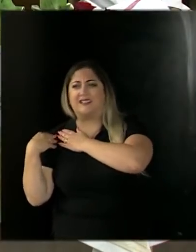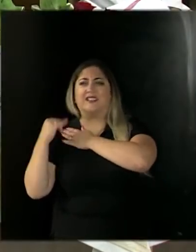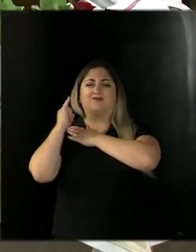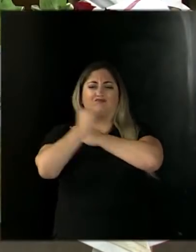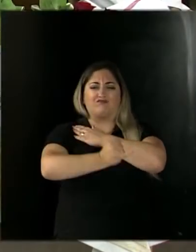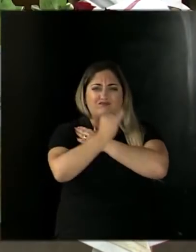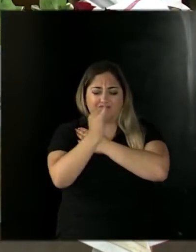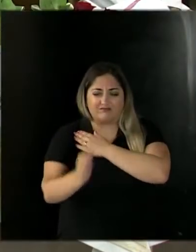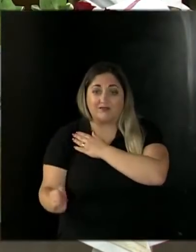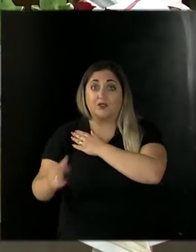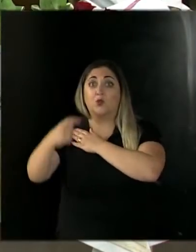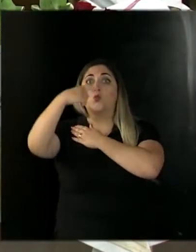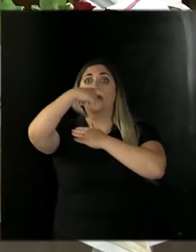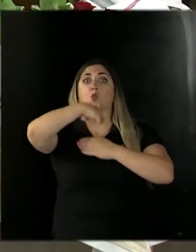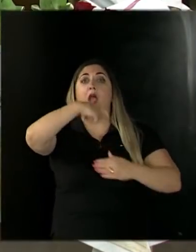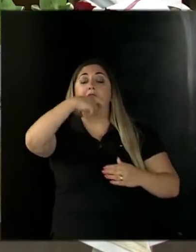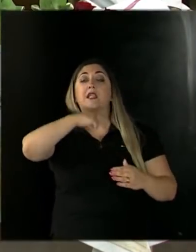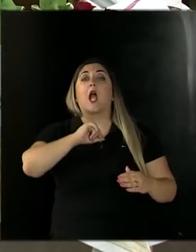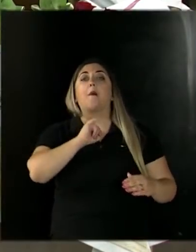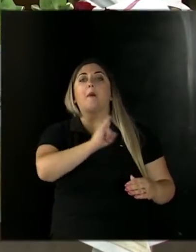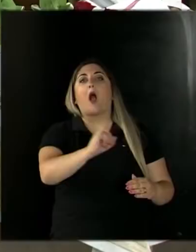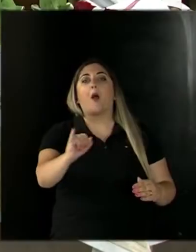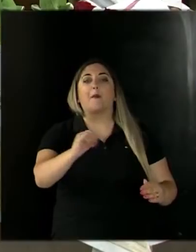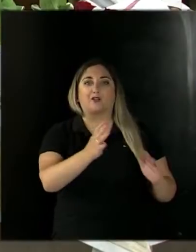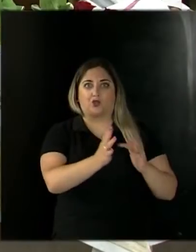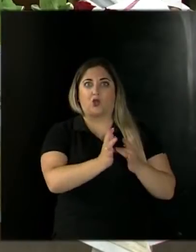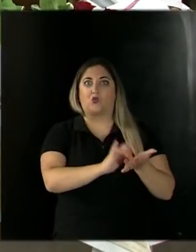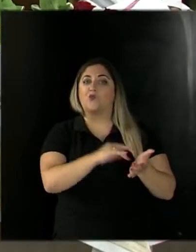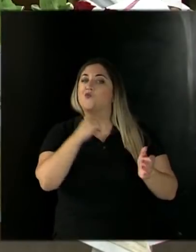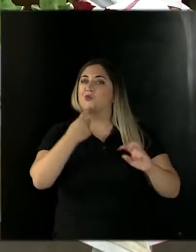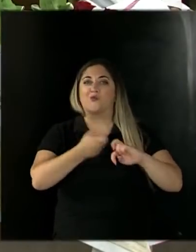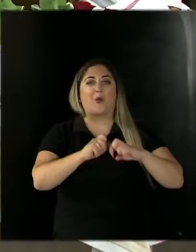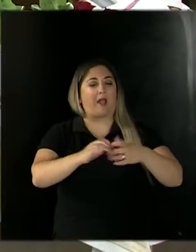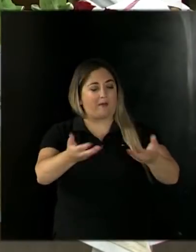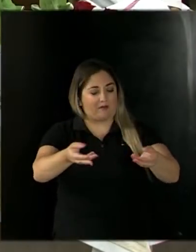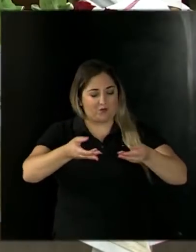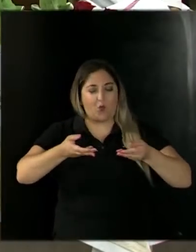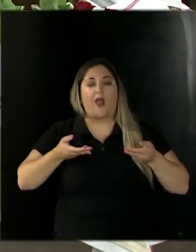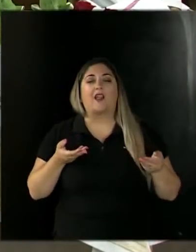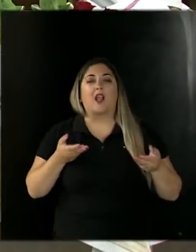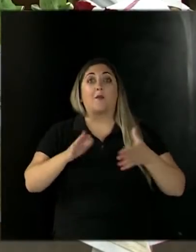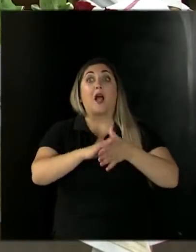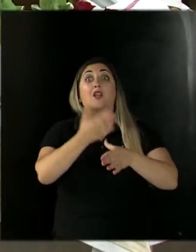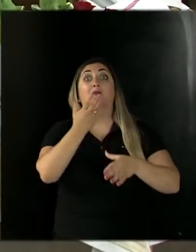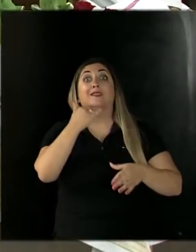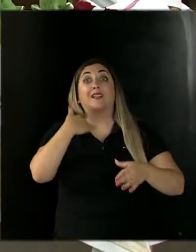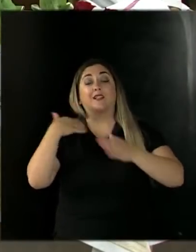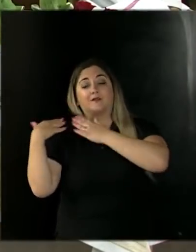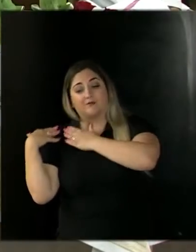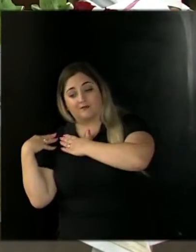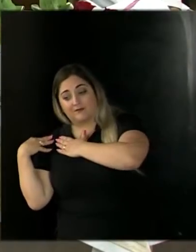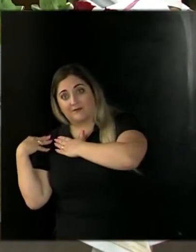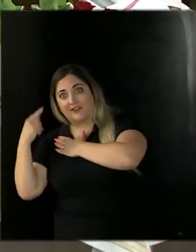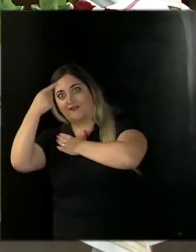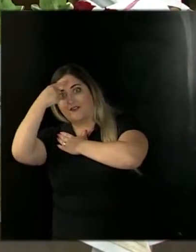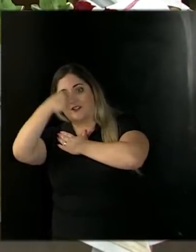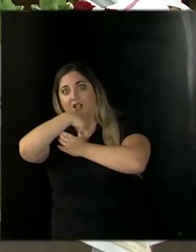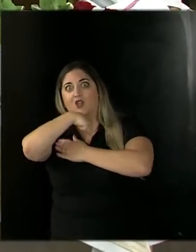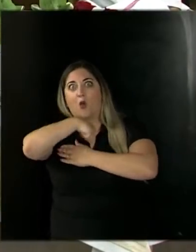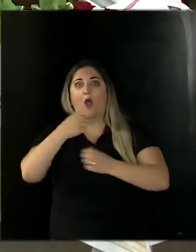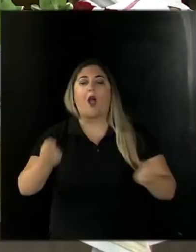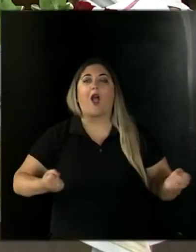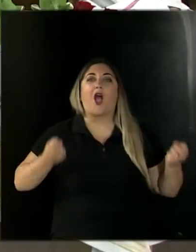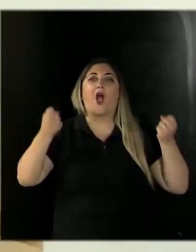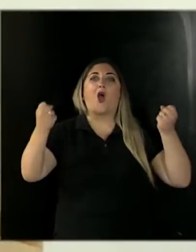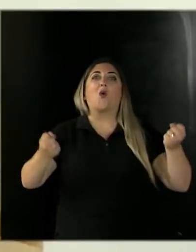bil-persekuzzjonijiet, bid-dwejjaq minħabba Kristu, għax meta nkun dgħajef inkun qawwi. Il-kelma tal-Mulej.